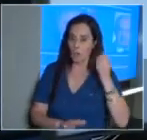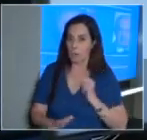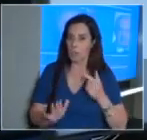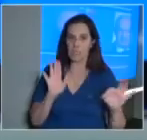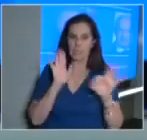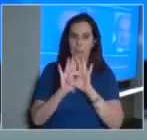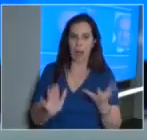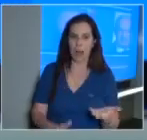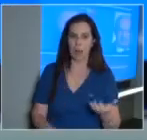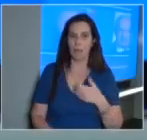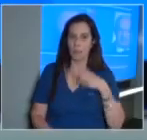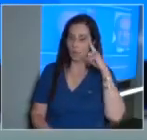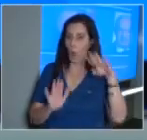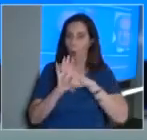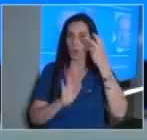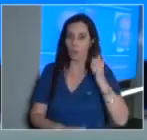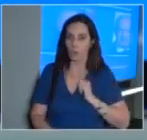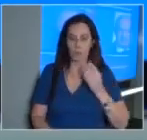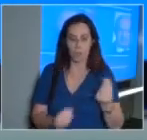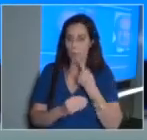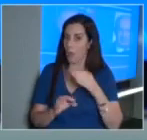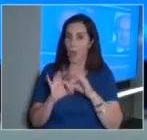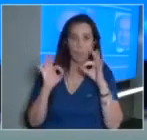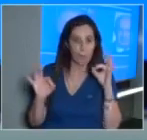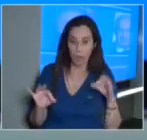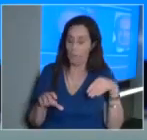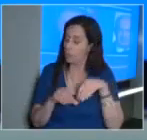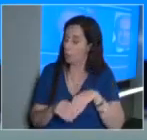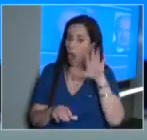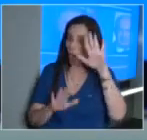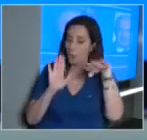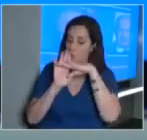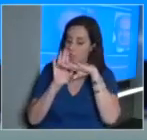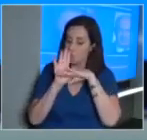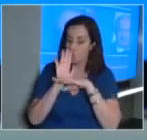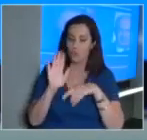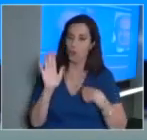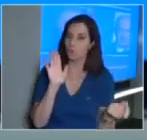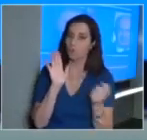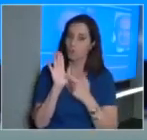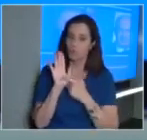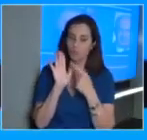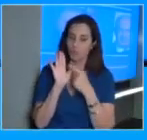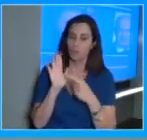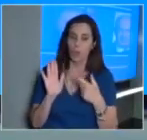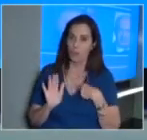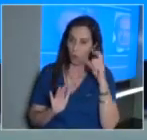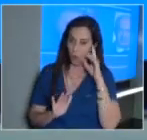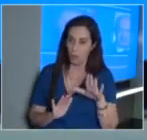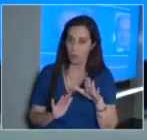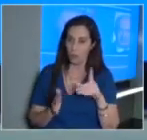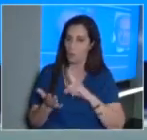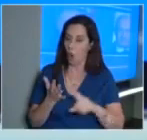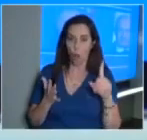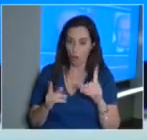סמל. ואני חושב שחוק הגיוס זה משהו שאמרנו מלכתחילה, מתוך 5 ממים שאנחנו הצגנו. אני בכלל חושב